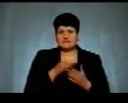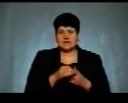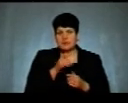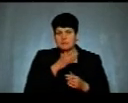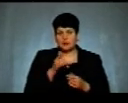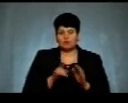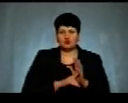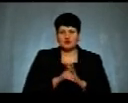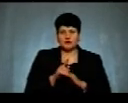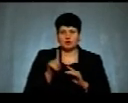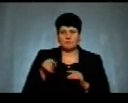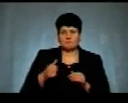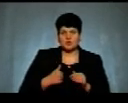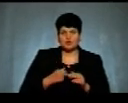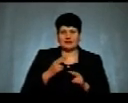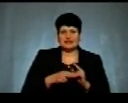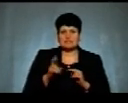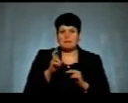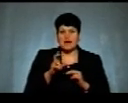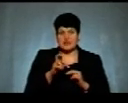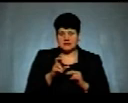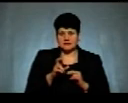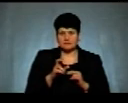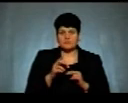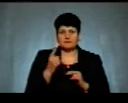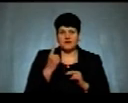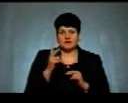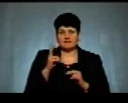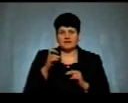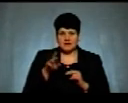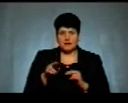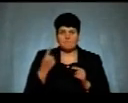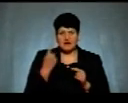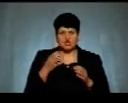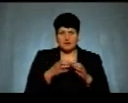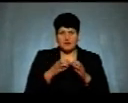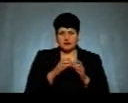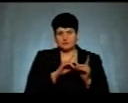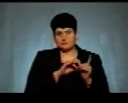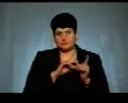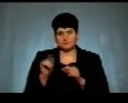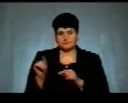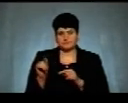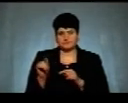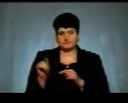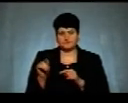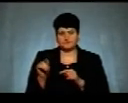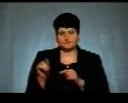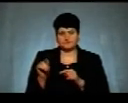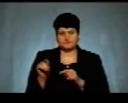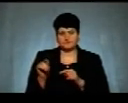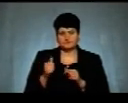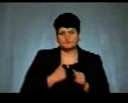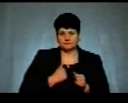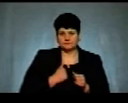Початок призову, кінець березня. 1 квітня перша партія призовників піде з Тернопільщини до Збройних